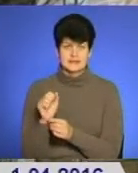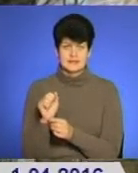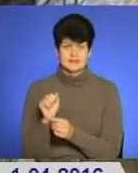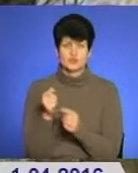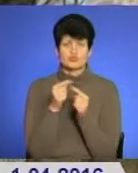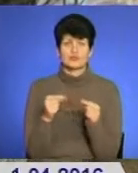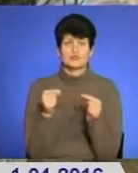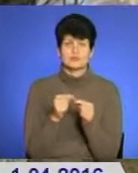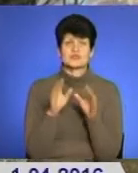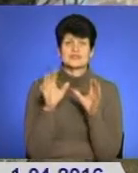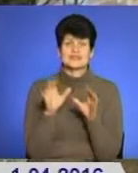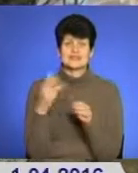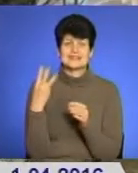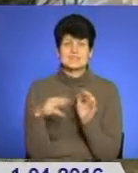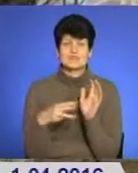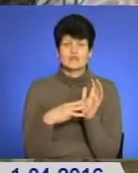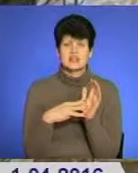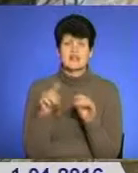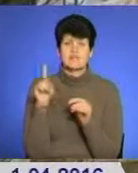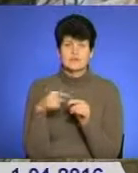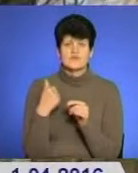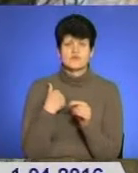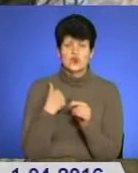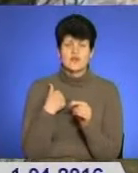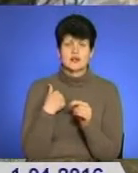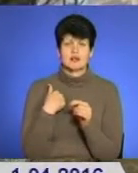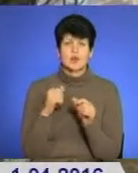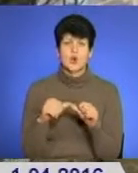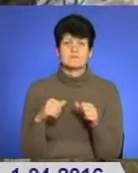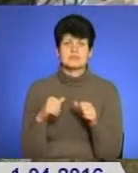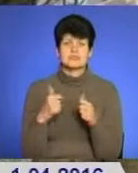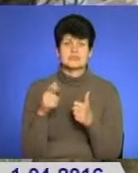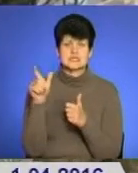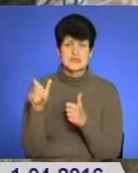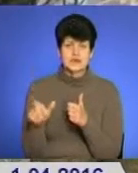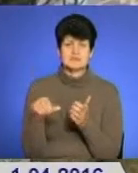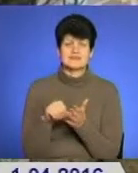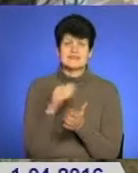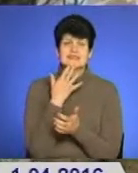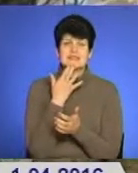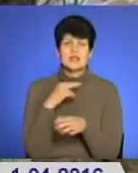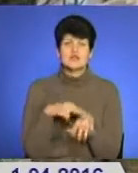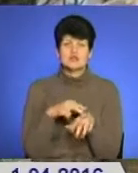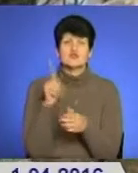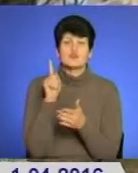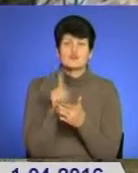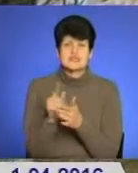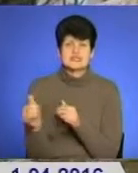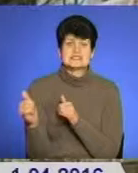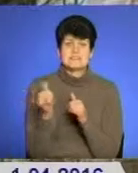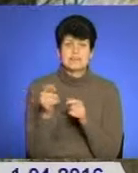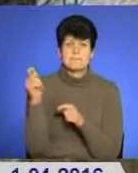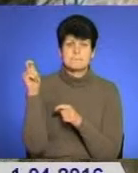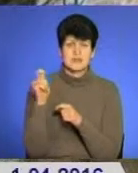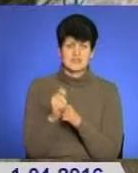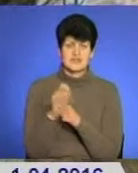до статті 38 на вимогу військових комісарів працівники Національної поліції зобов'язані забезпечити